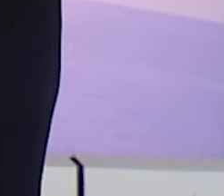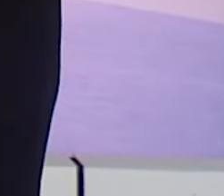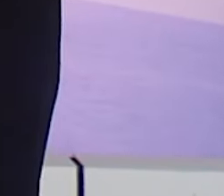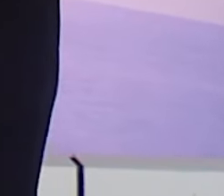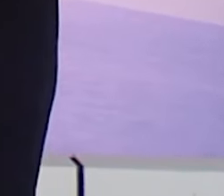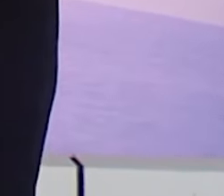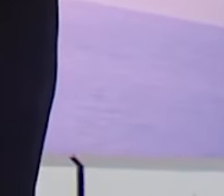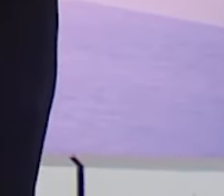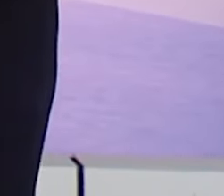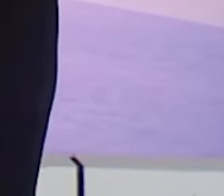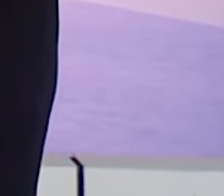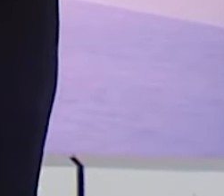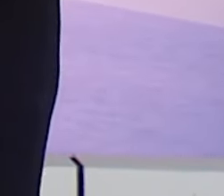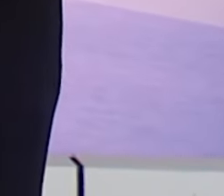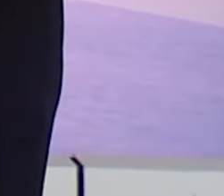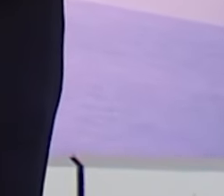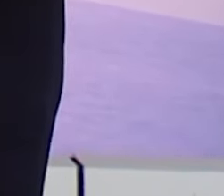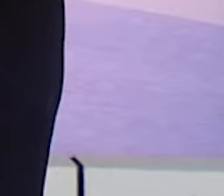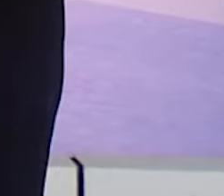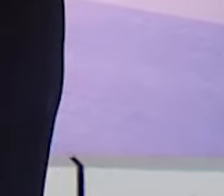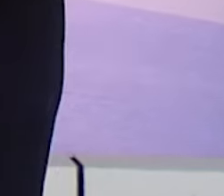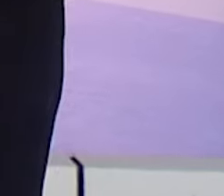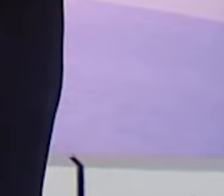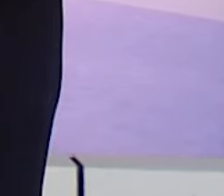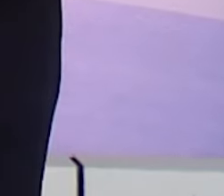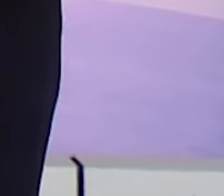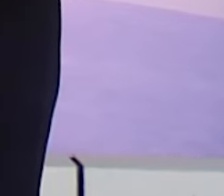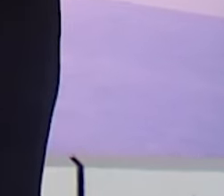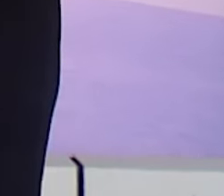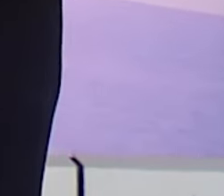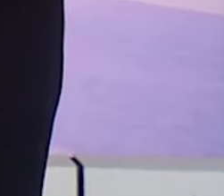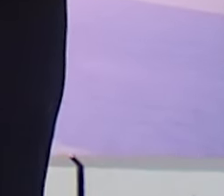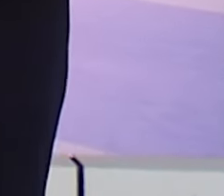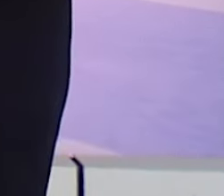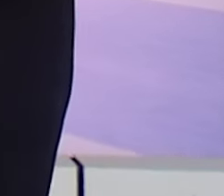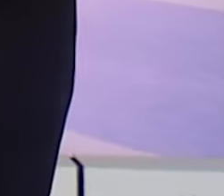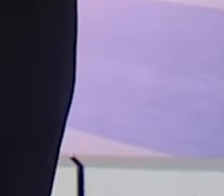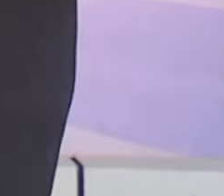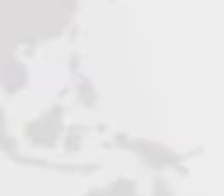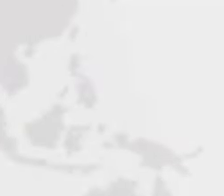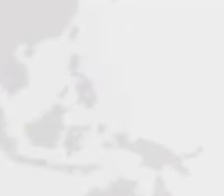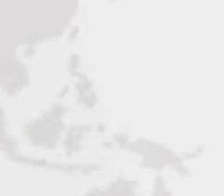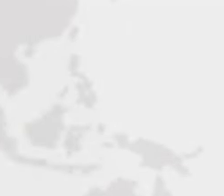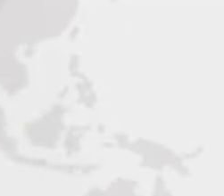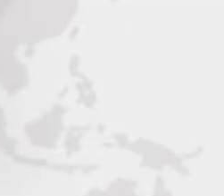saksi. Mag-subscribe sa GMA Integrated News sa YouTube para sa iba't ibang balita.